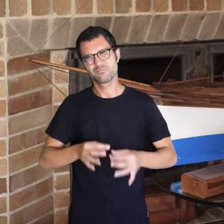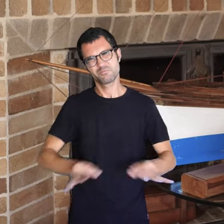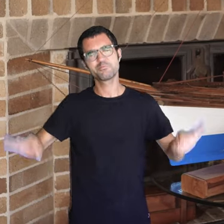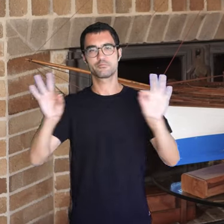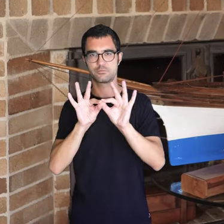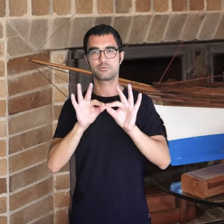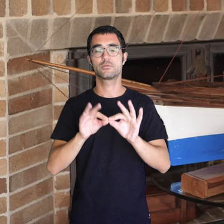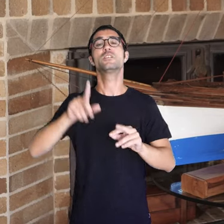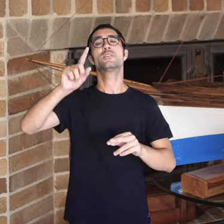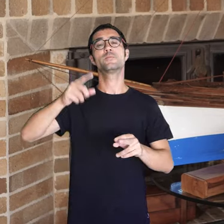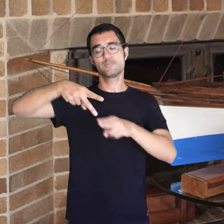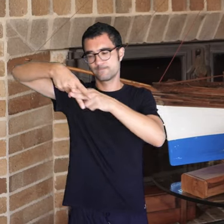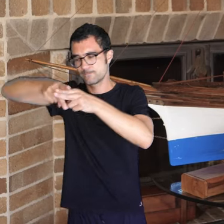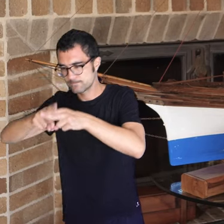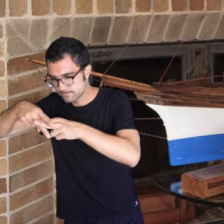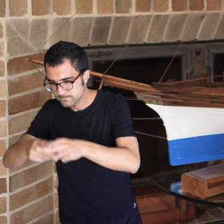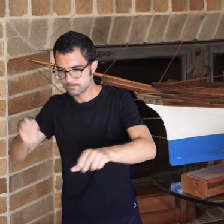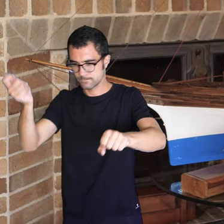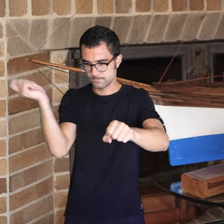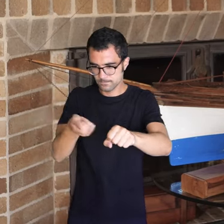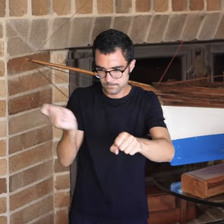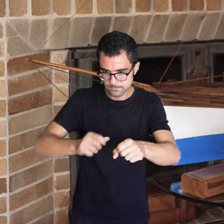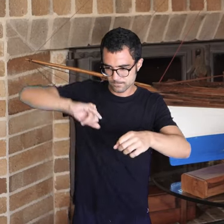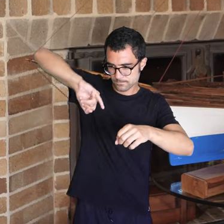les eines que s'empleaven en aquell temps